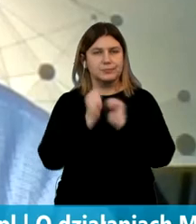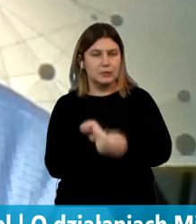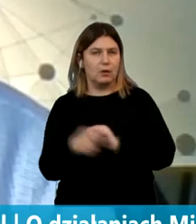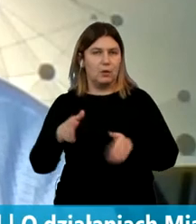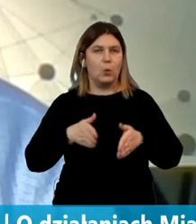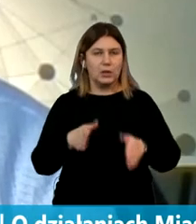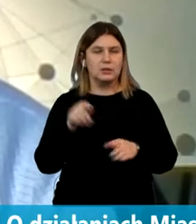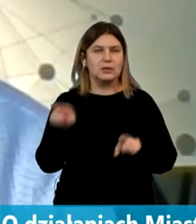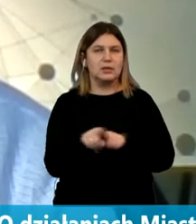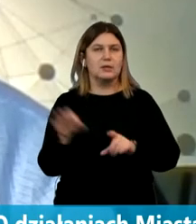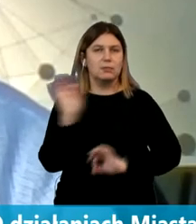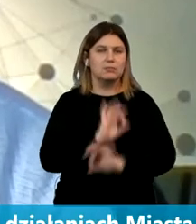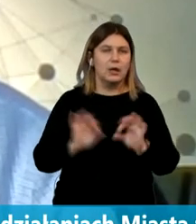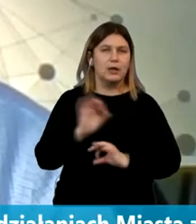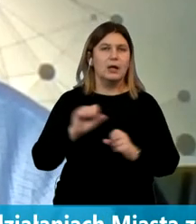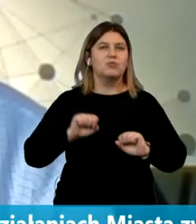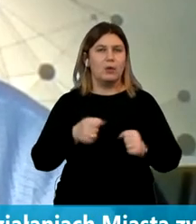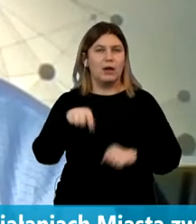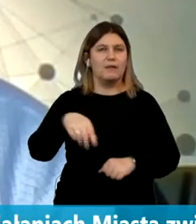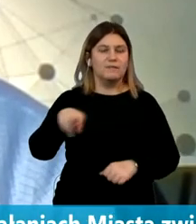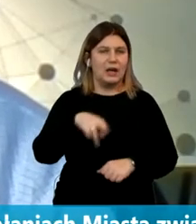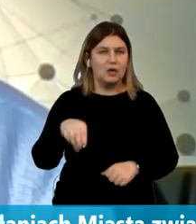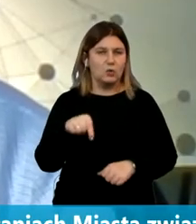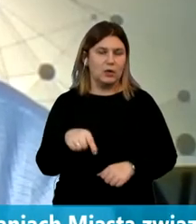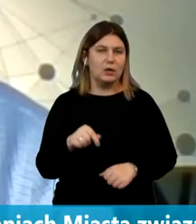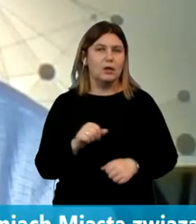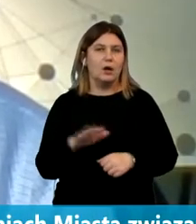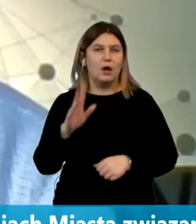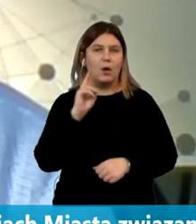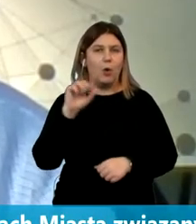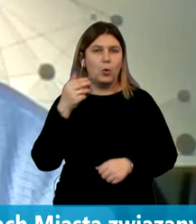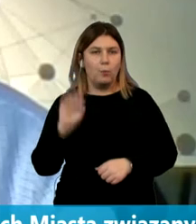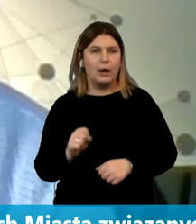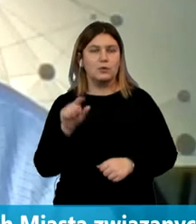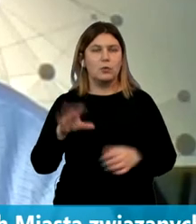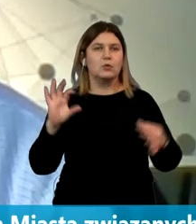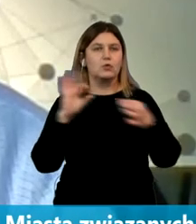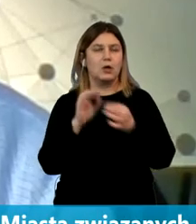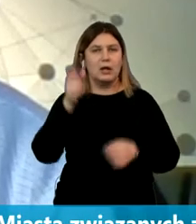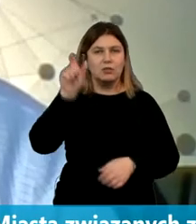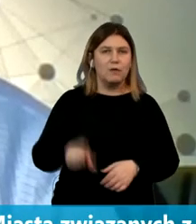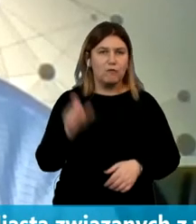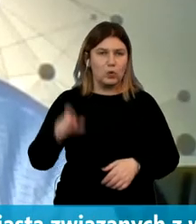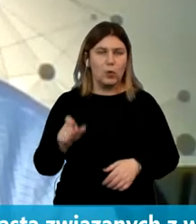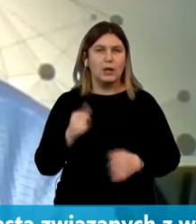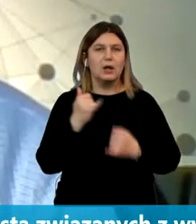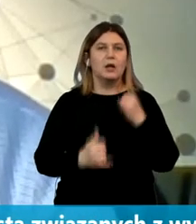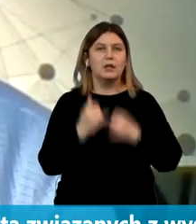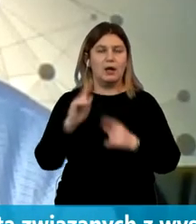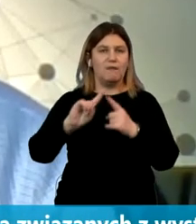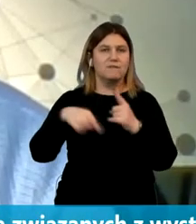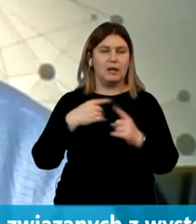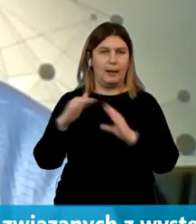pewne nasze działania w tym rejonie, dlatego tutaj musielibyśmy skontaktować się indywidualnie. Jeśli pani prześle maila,